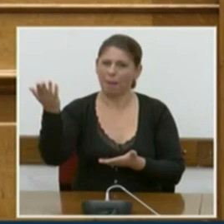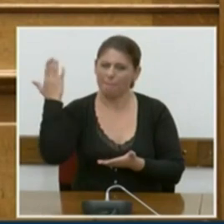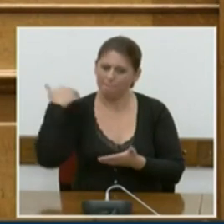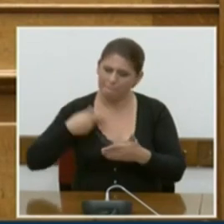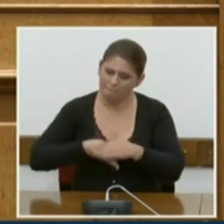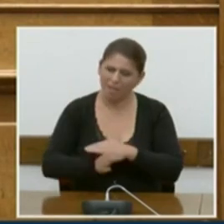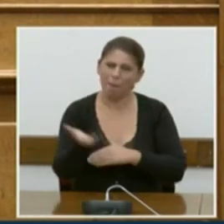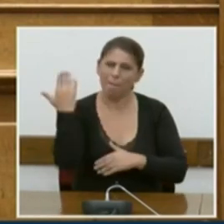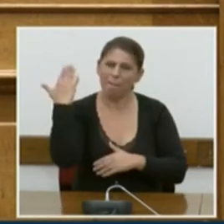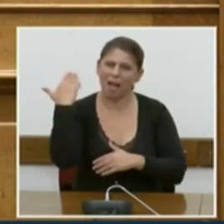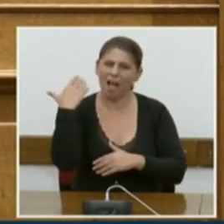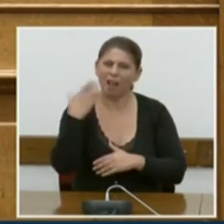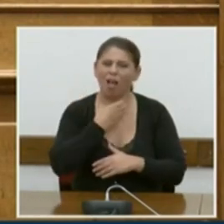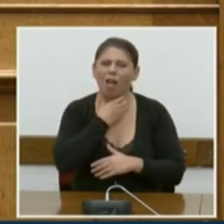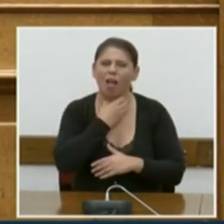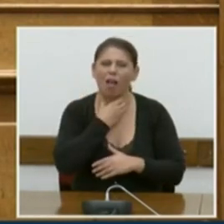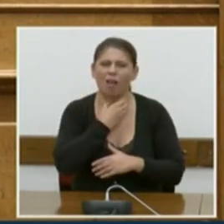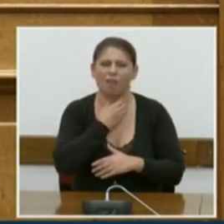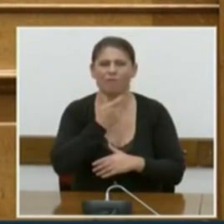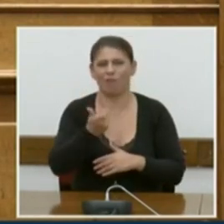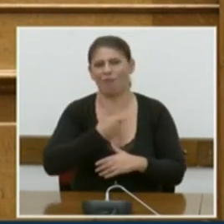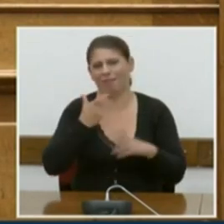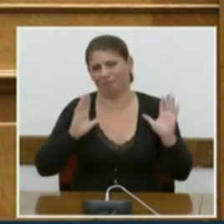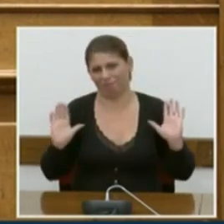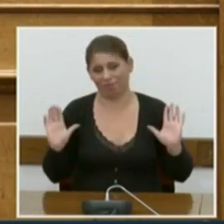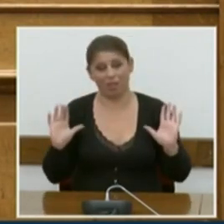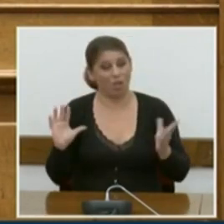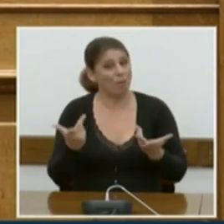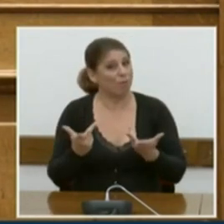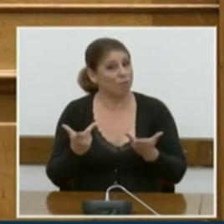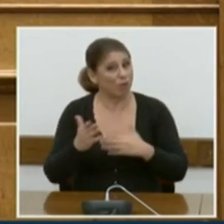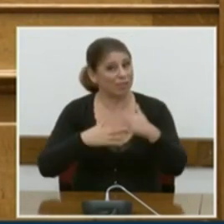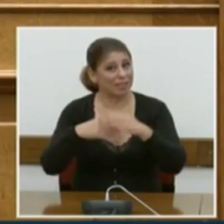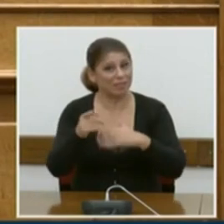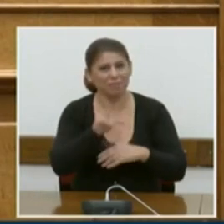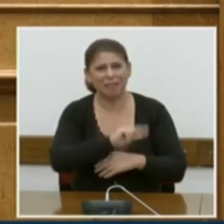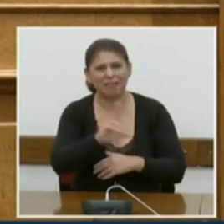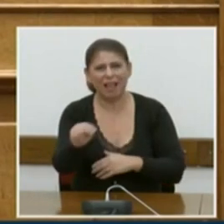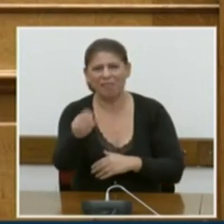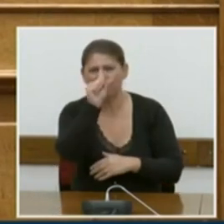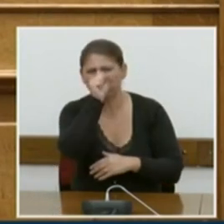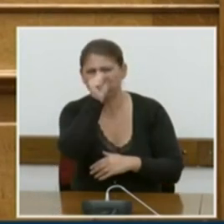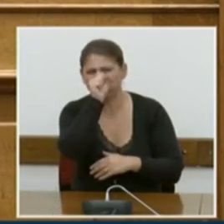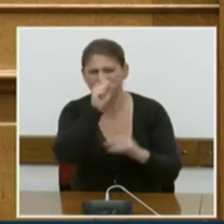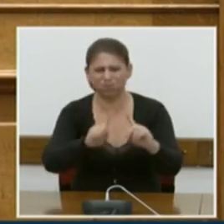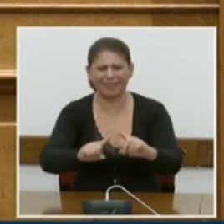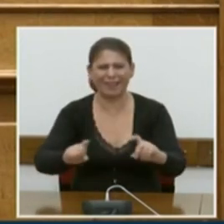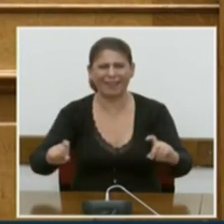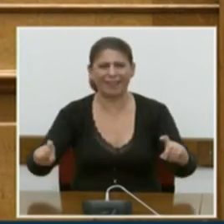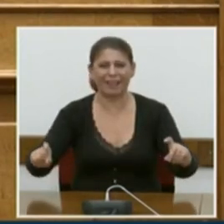φωνές, όπως και πώς θα οικοδομηθεί με τα ίδια σαθρά υλικά από τα οποία